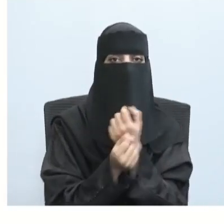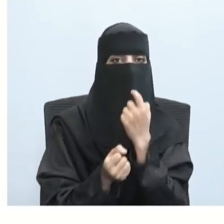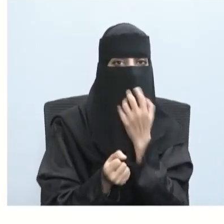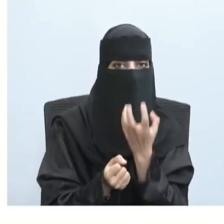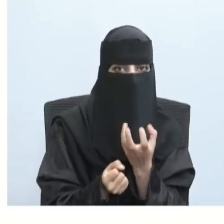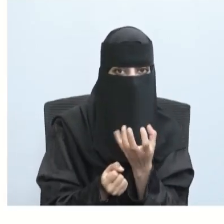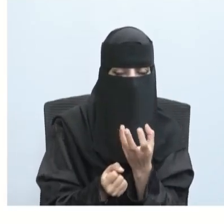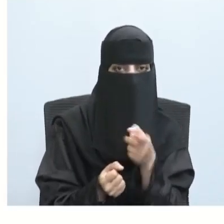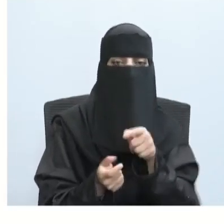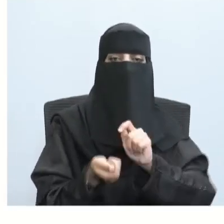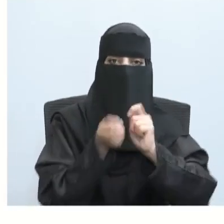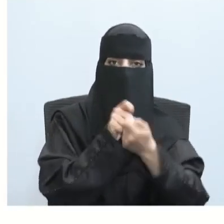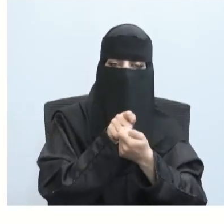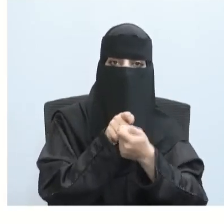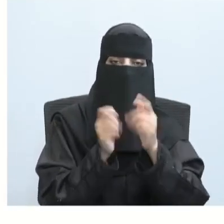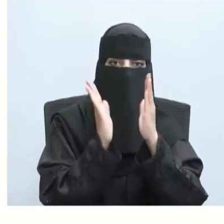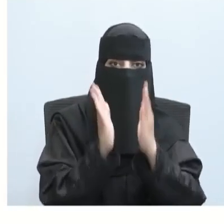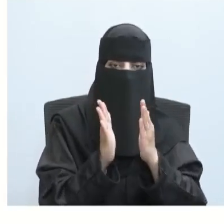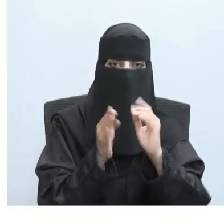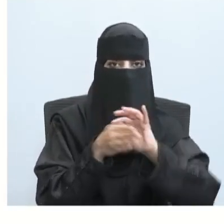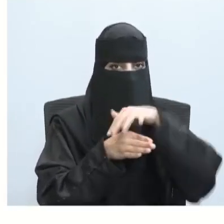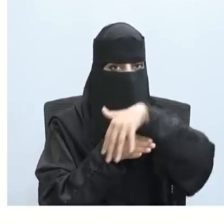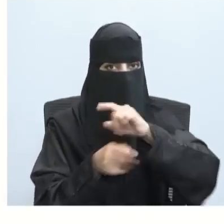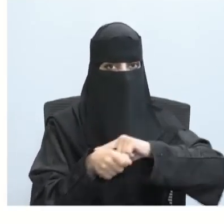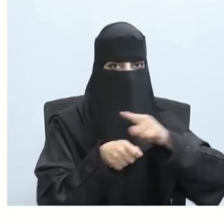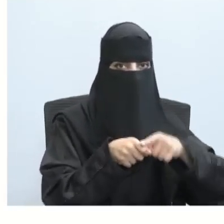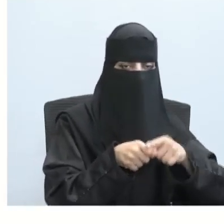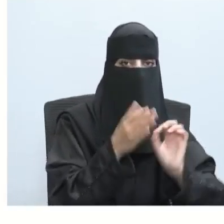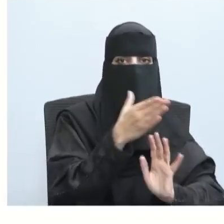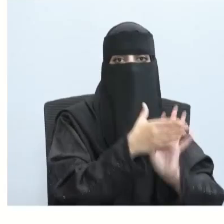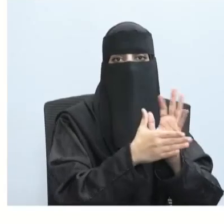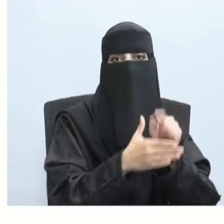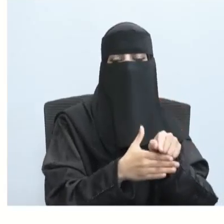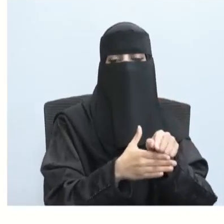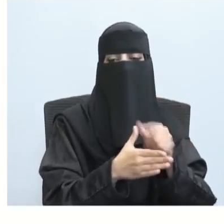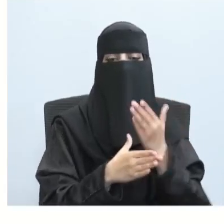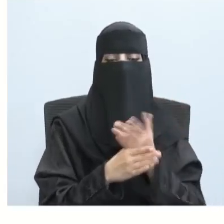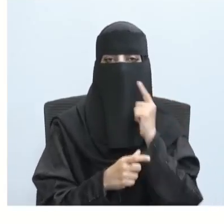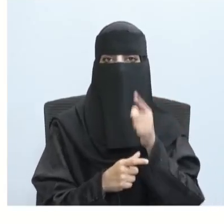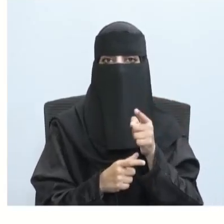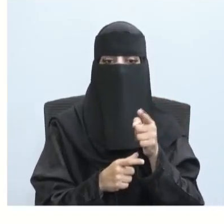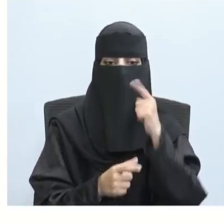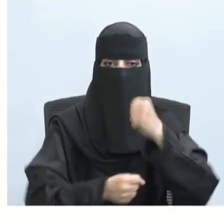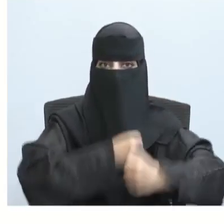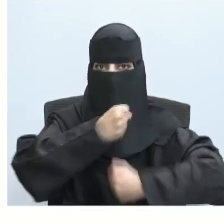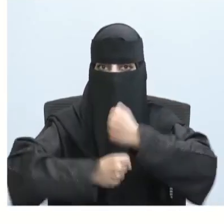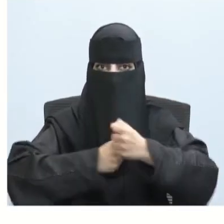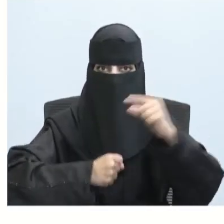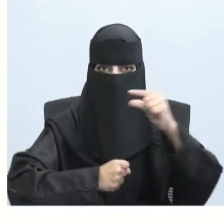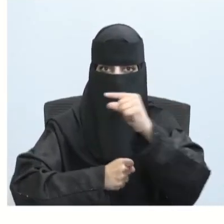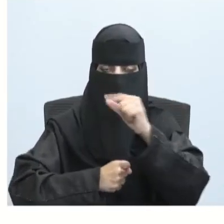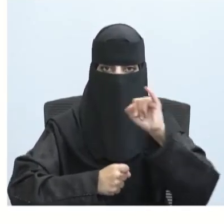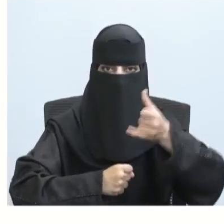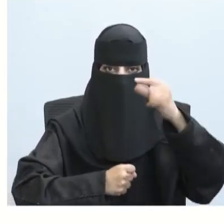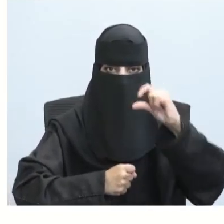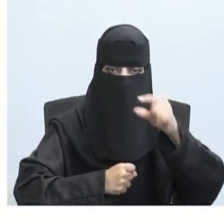سوف تتحول او يتحول الماء الى بخار لاحظ حركه دقائق الماده